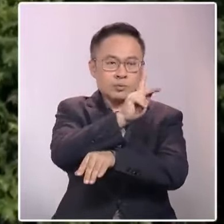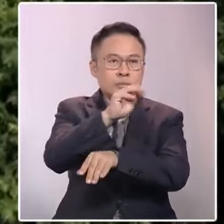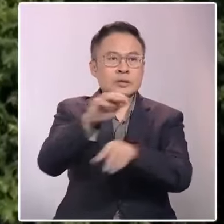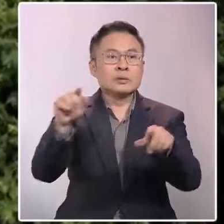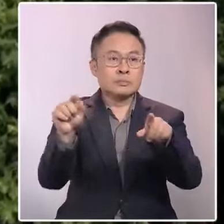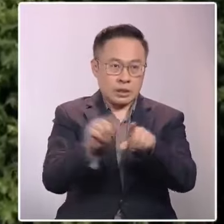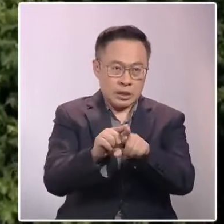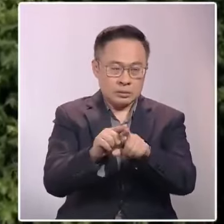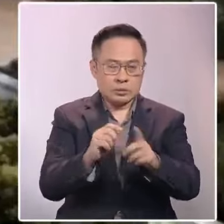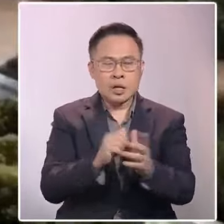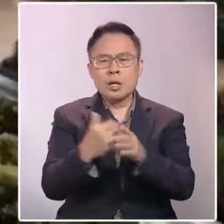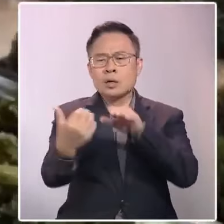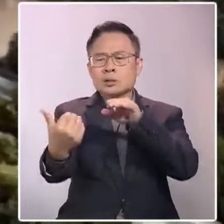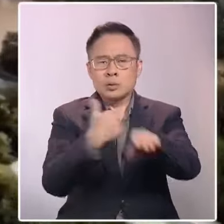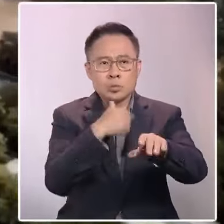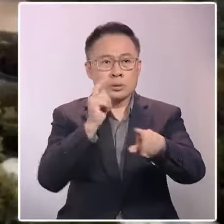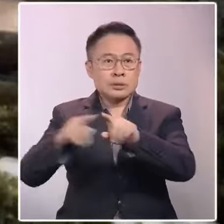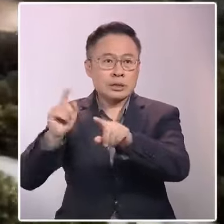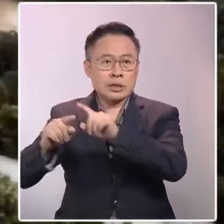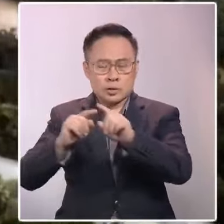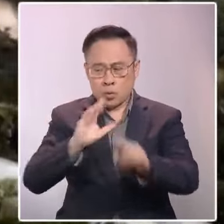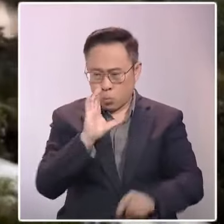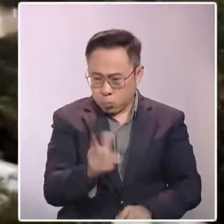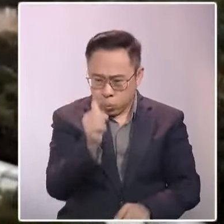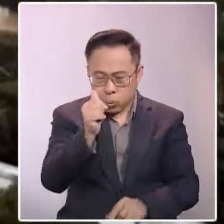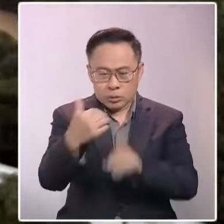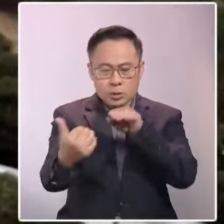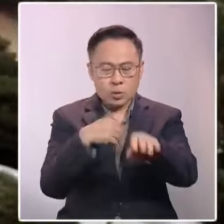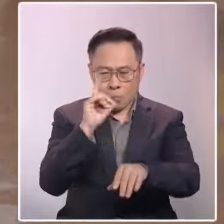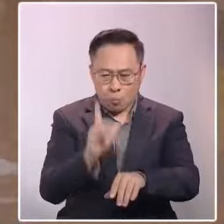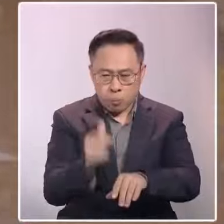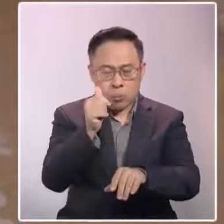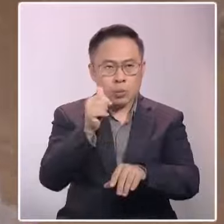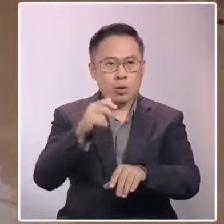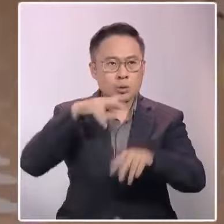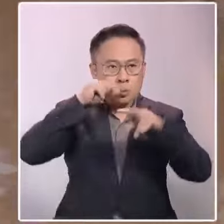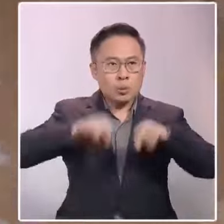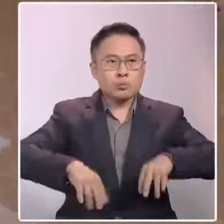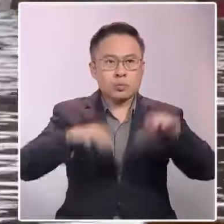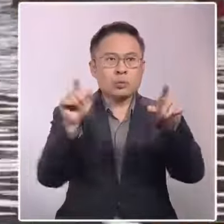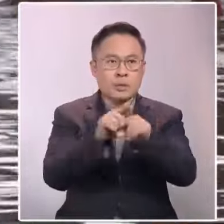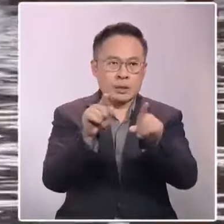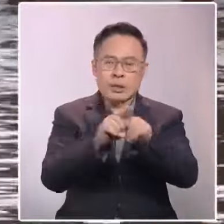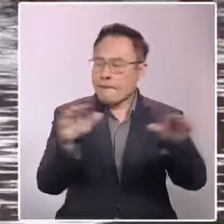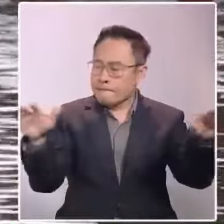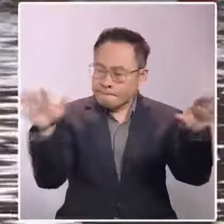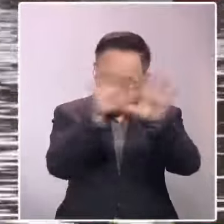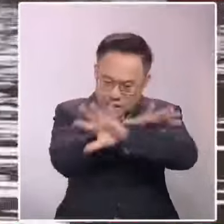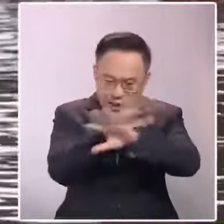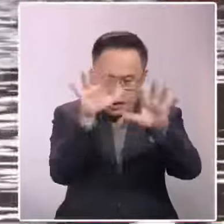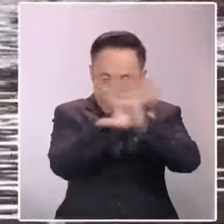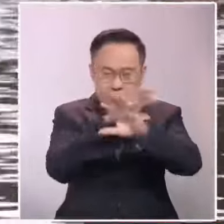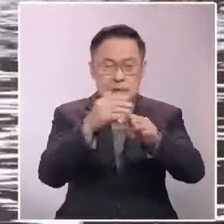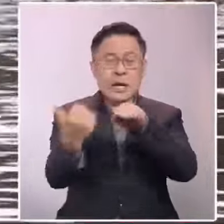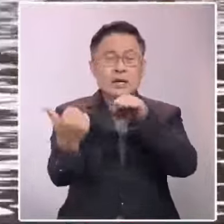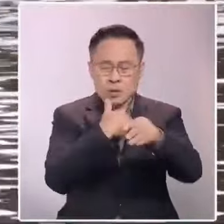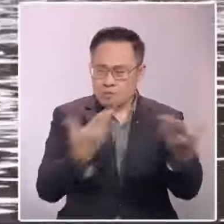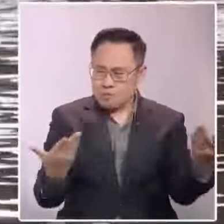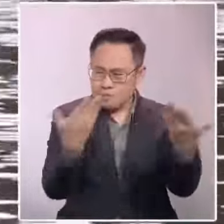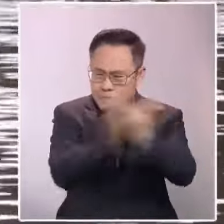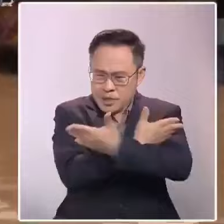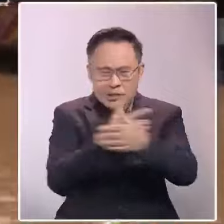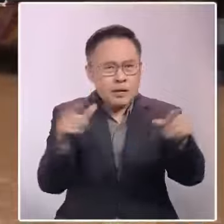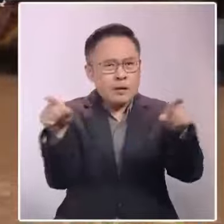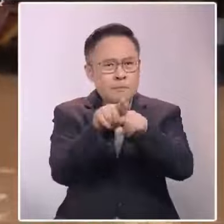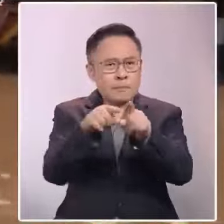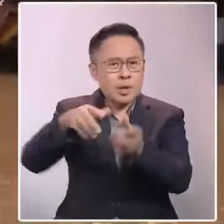ศรวมไปถึงถนนช้างครานยังมีน้ำท่วมสูงสภาพตอนนี้ก็ยังไม่ต่างจากคลองนะครับแม้ว่าระดับน้ำในลำน้ำปิงที่ไหลผ่านตั